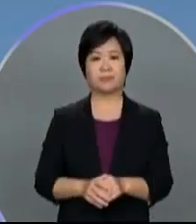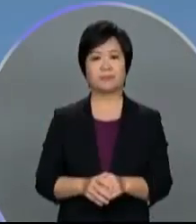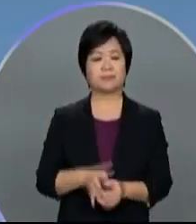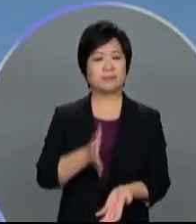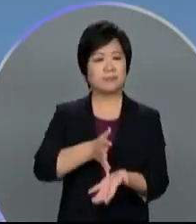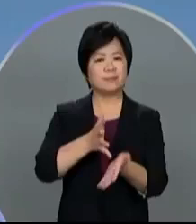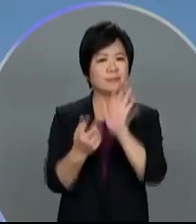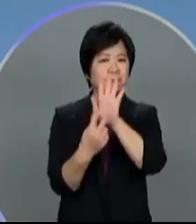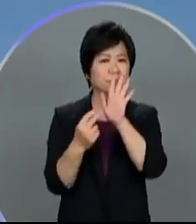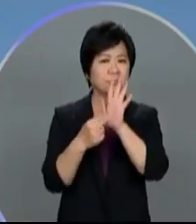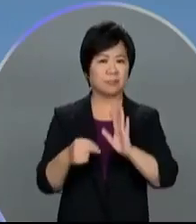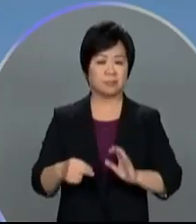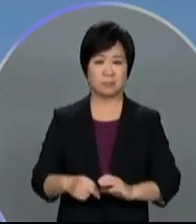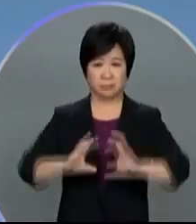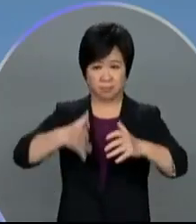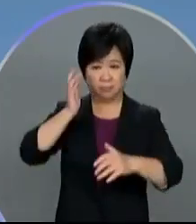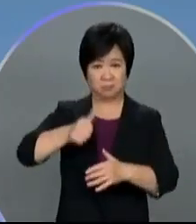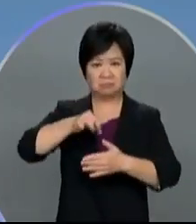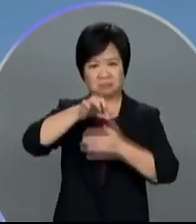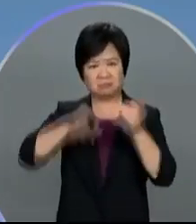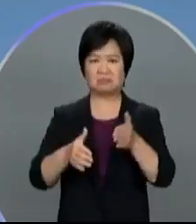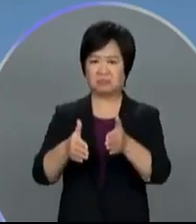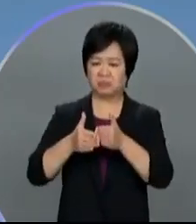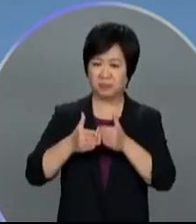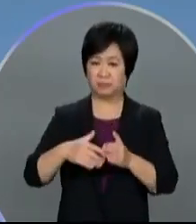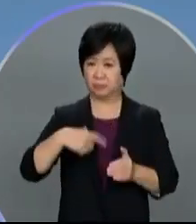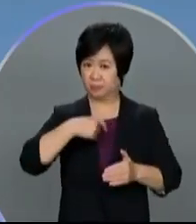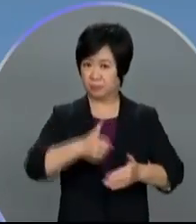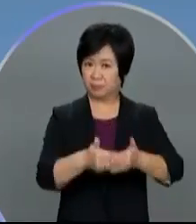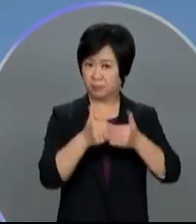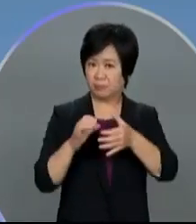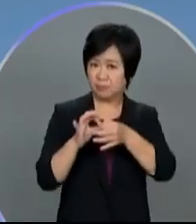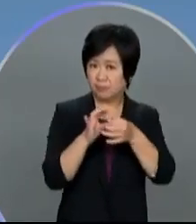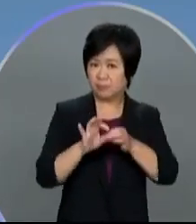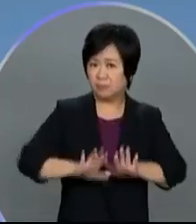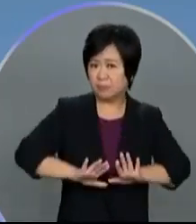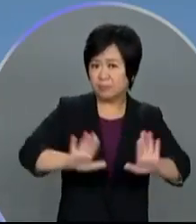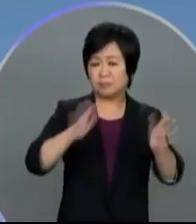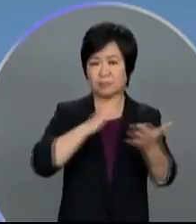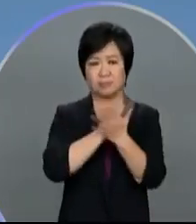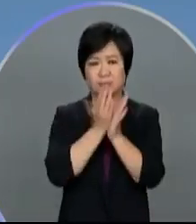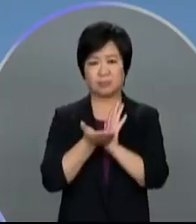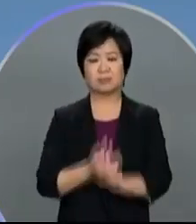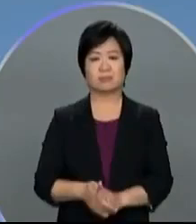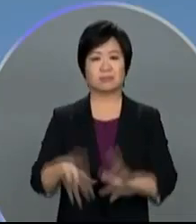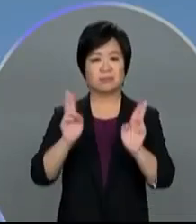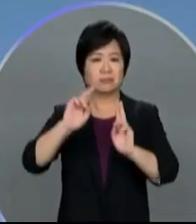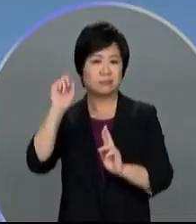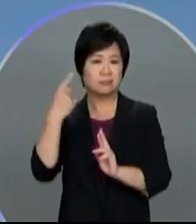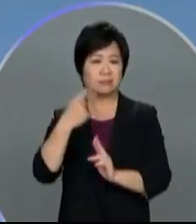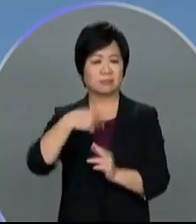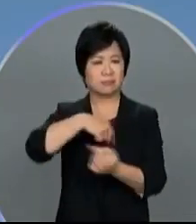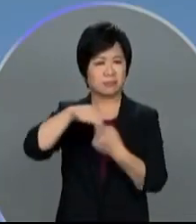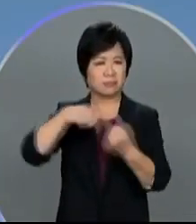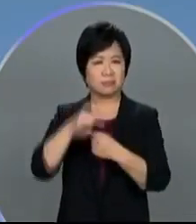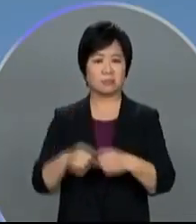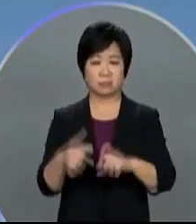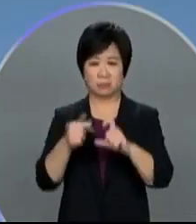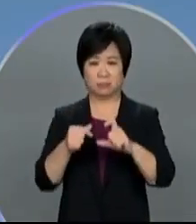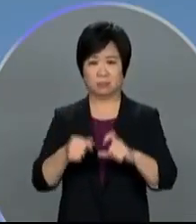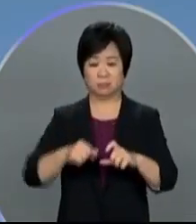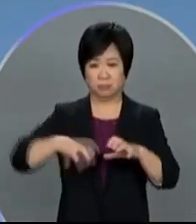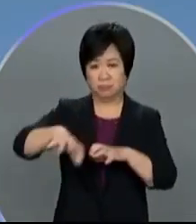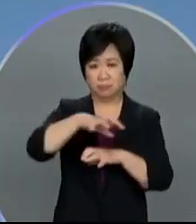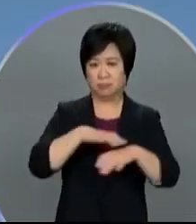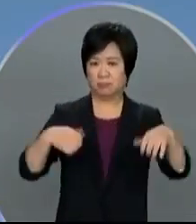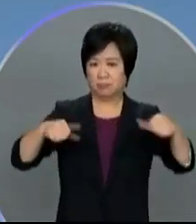述了国家元首的条件、两岸关系的发展、能源转型的现况、区域均衡的